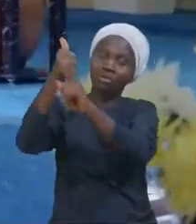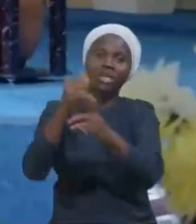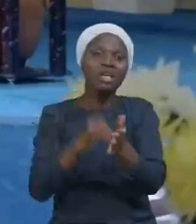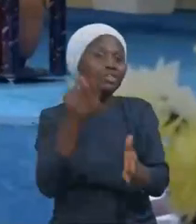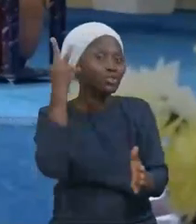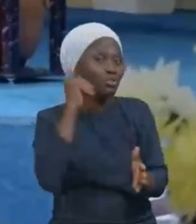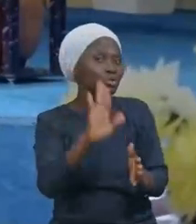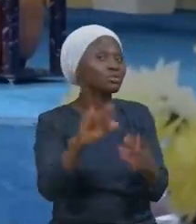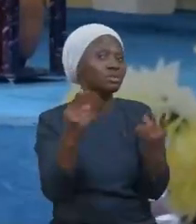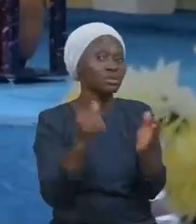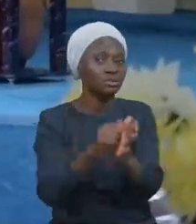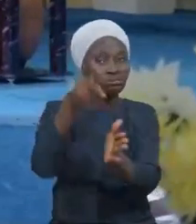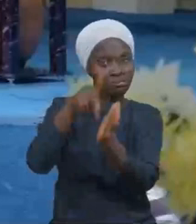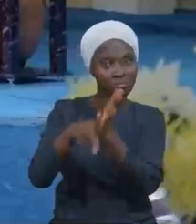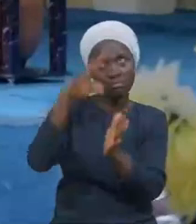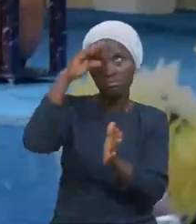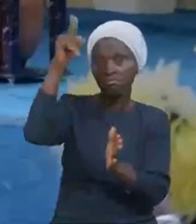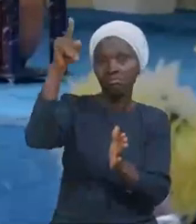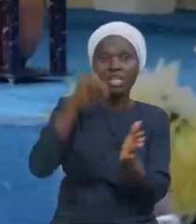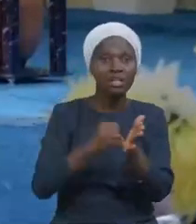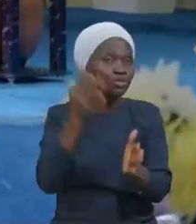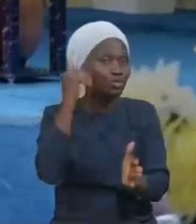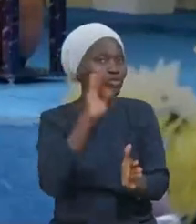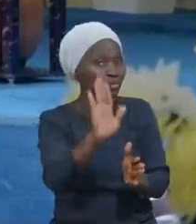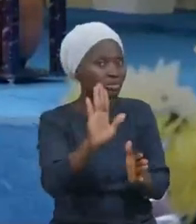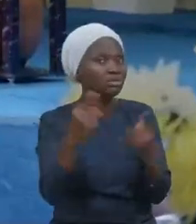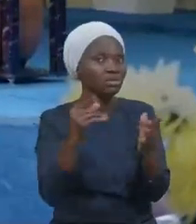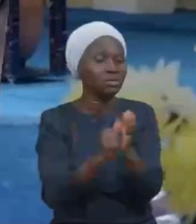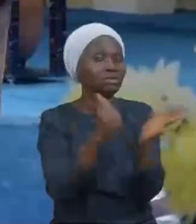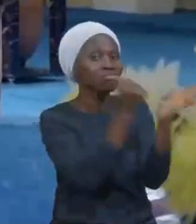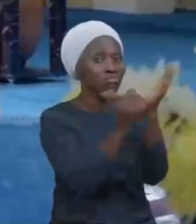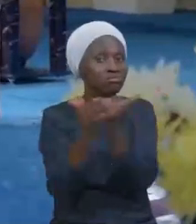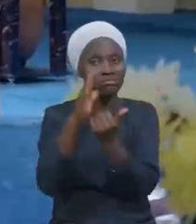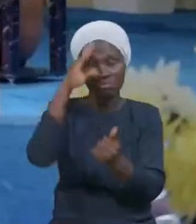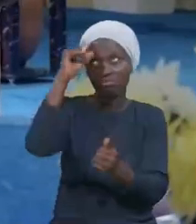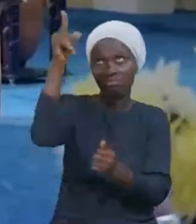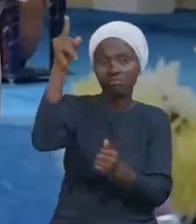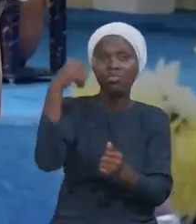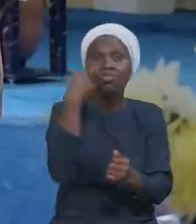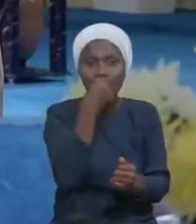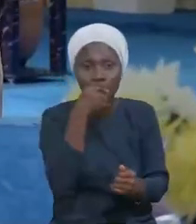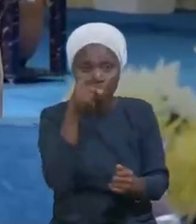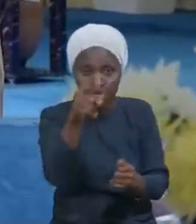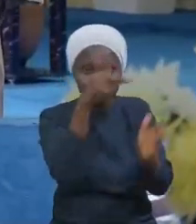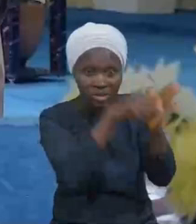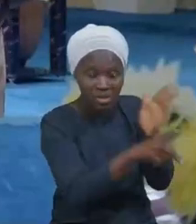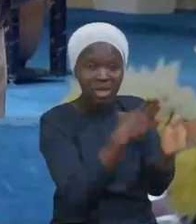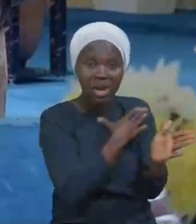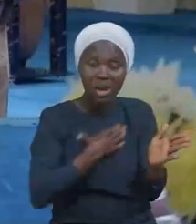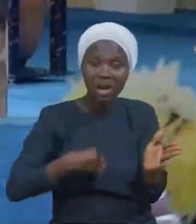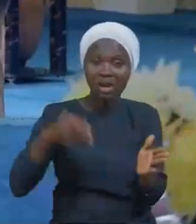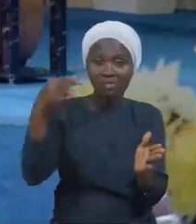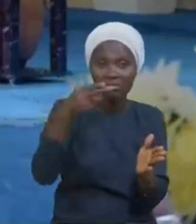tué. Ce sont vos péchés qui l'ont crucifié. Que vous avez tué en le pendant au